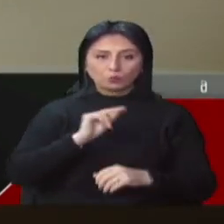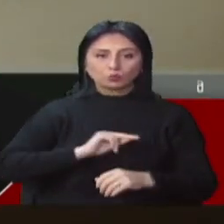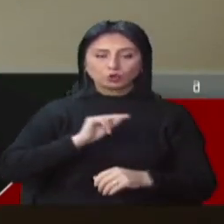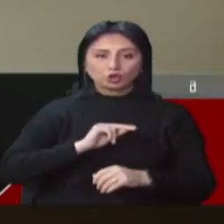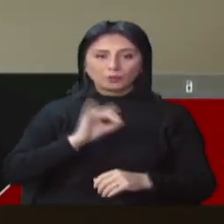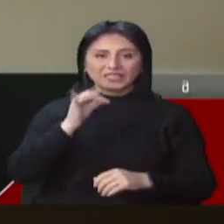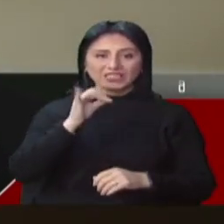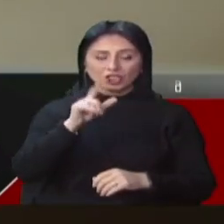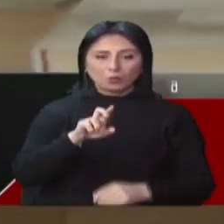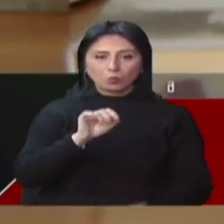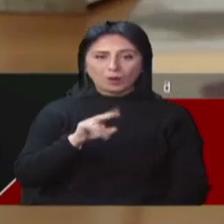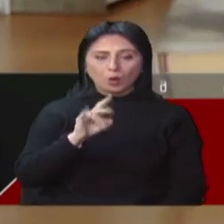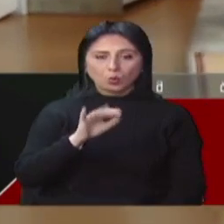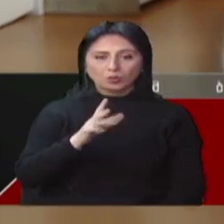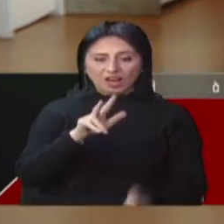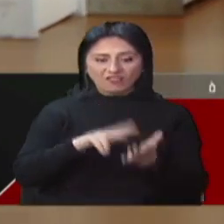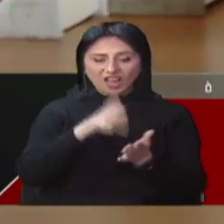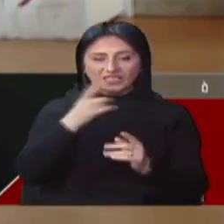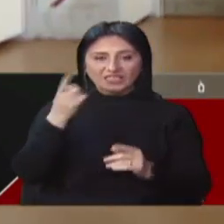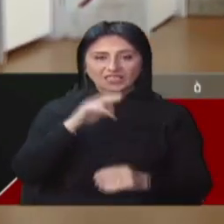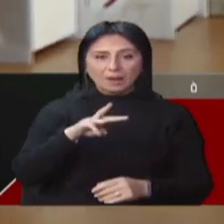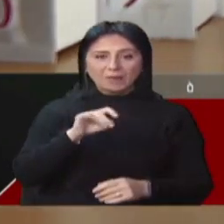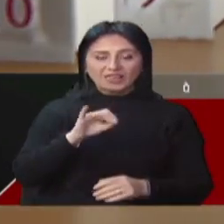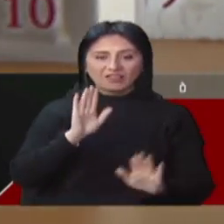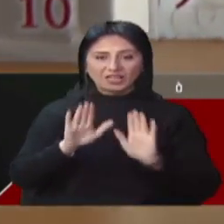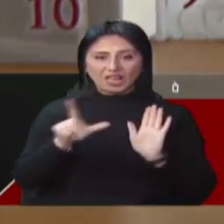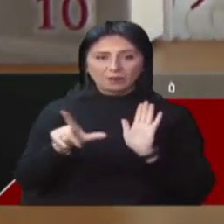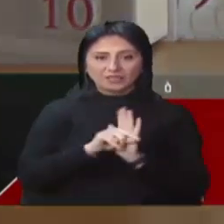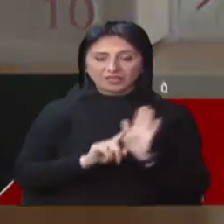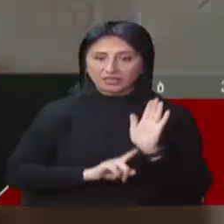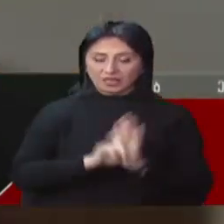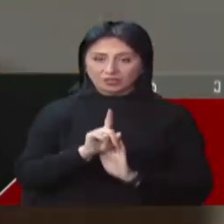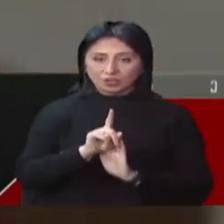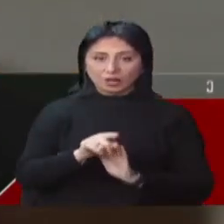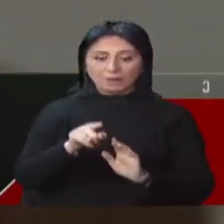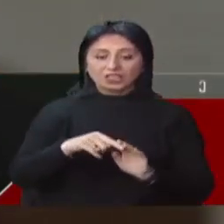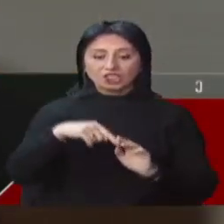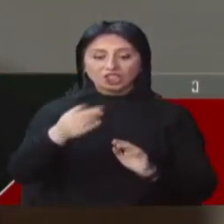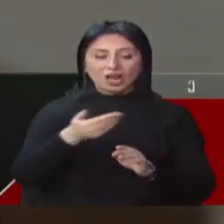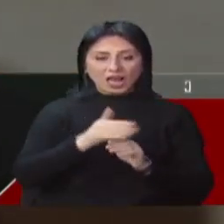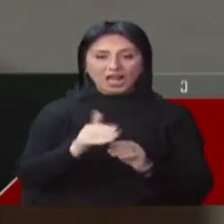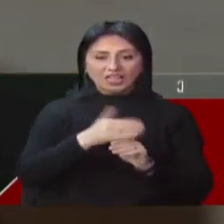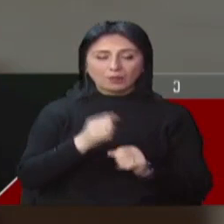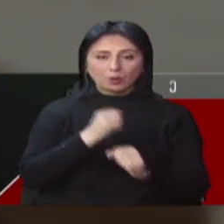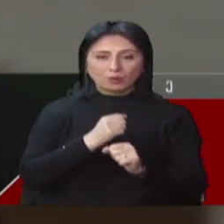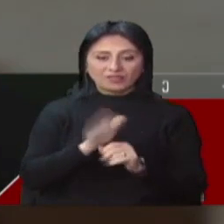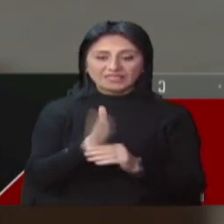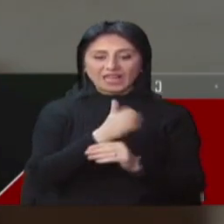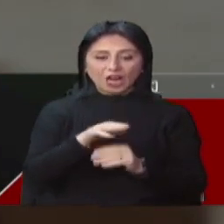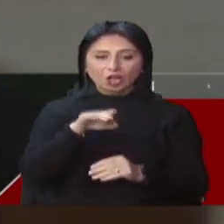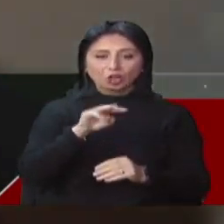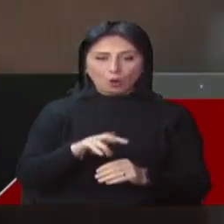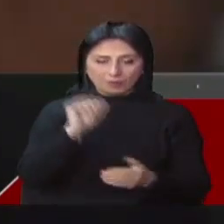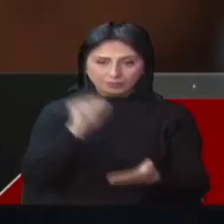მუშაობა ისტორიკოსმა ბუბაკუდავამ 8 წლის წინ როინ მეტრეველის ხელმძღვანელობით დაიწყო. მას შემდეგ ეტაპობრივად ხდებოდა ცალკეული